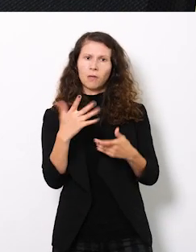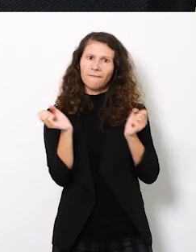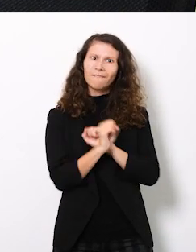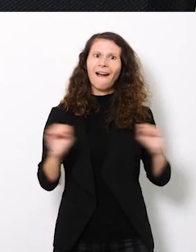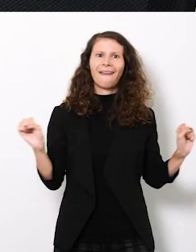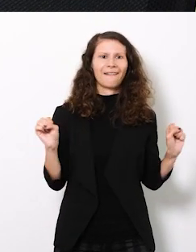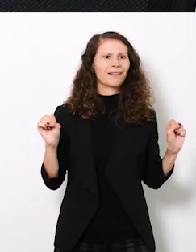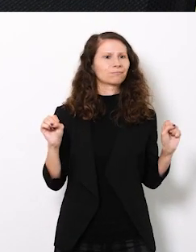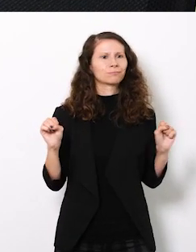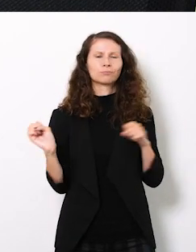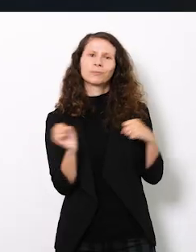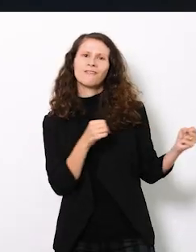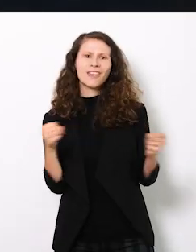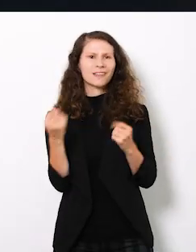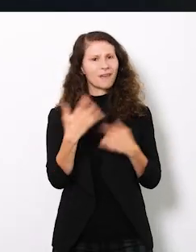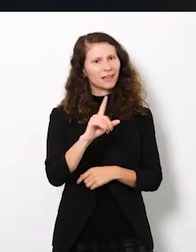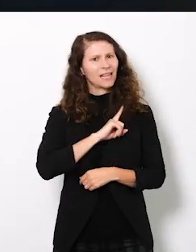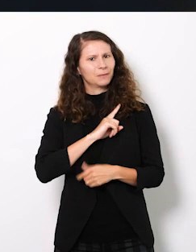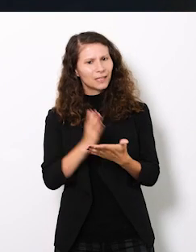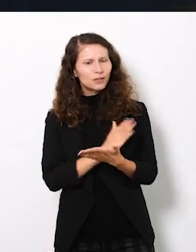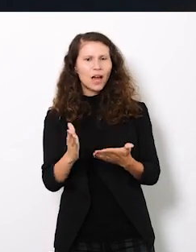und selbstständiger bewegen können?